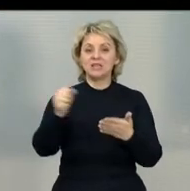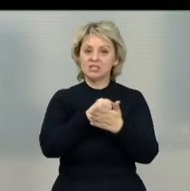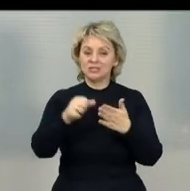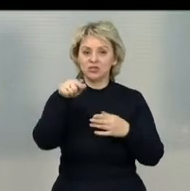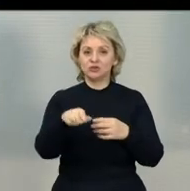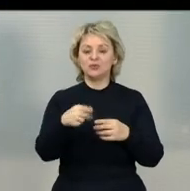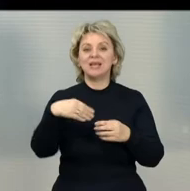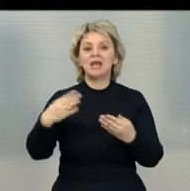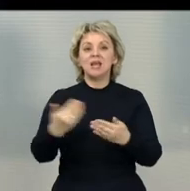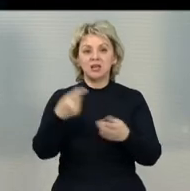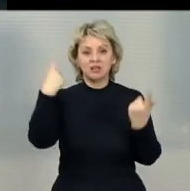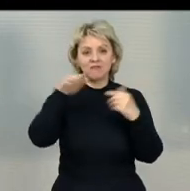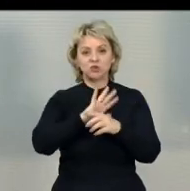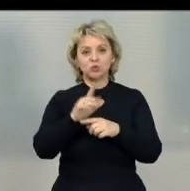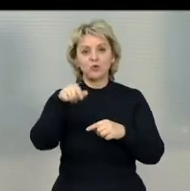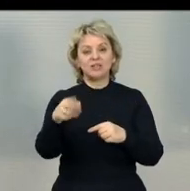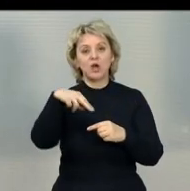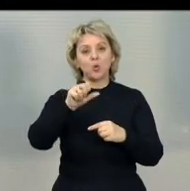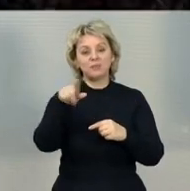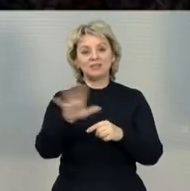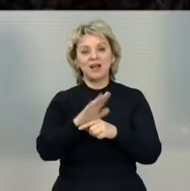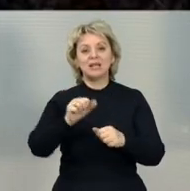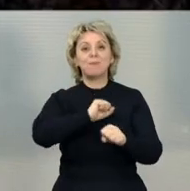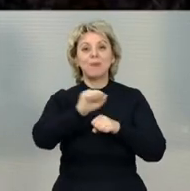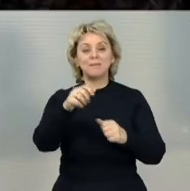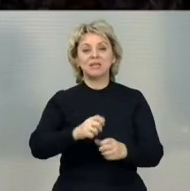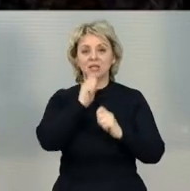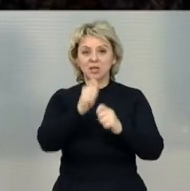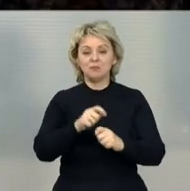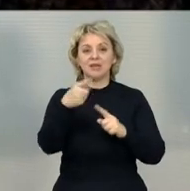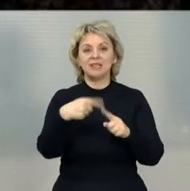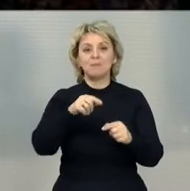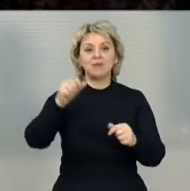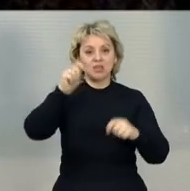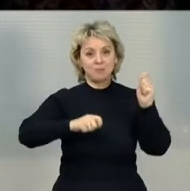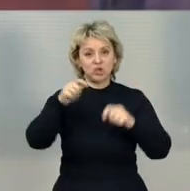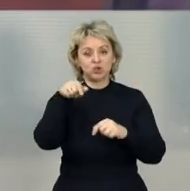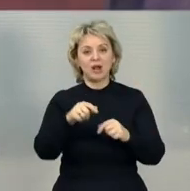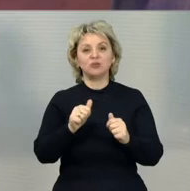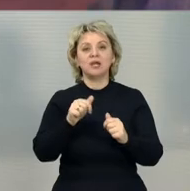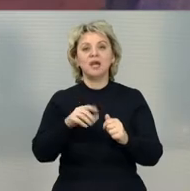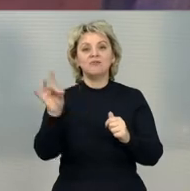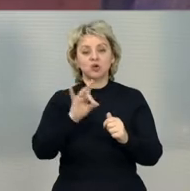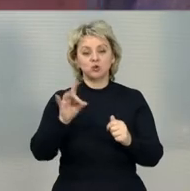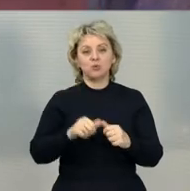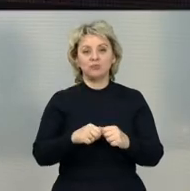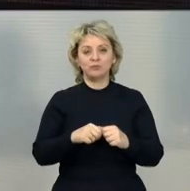достижения, анимационные и документальные фильмы. За победными статуэтками номинанты со всей России ежегодно приезжают в